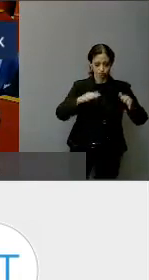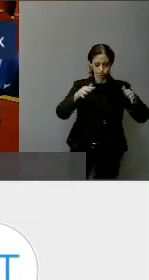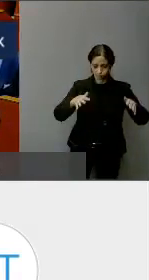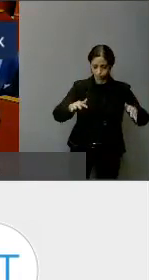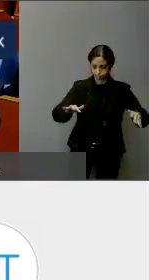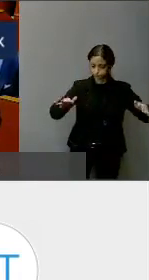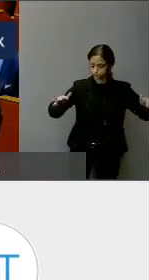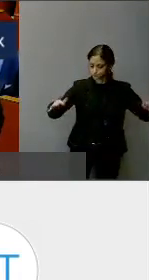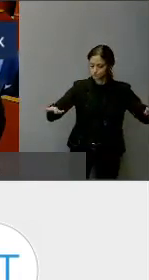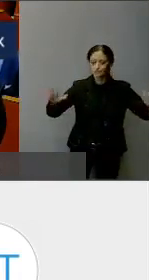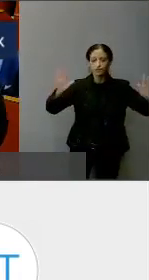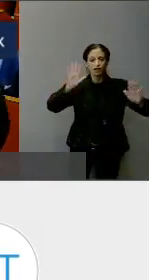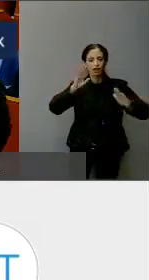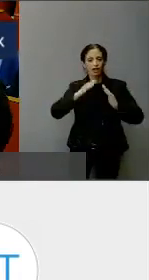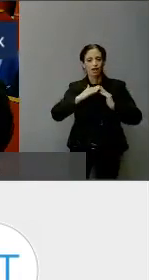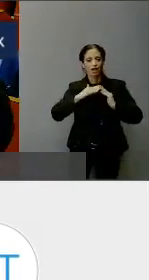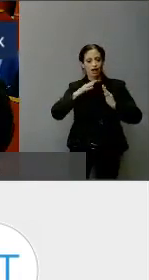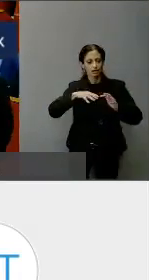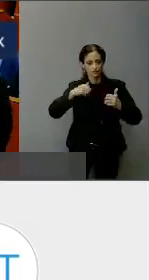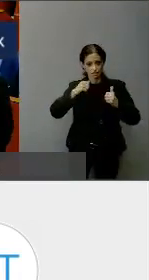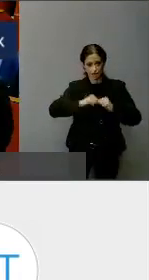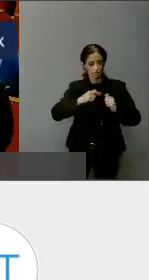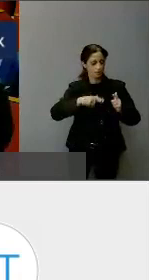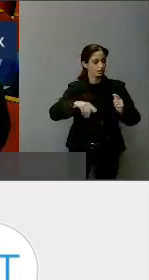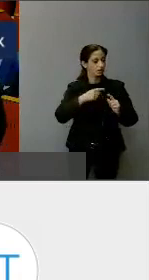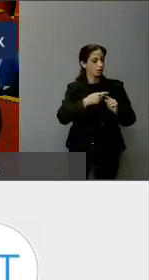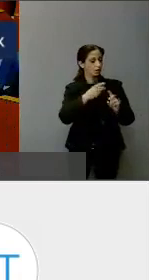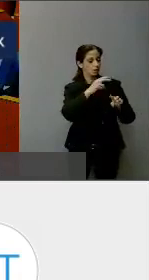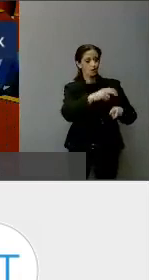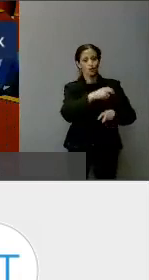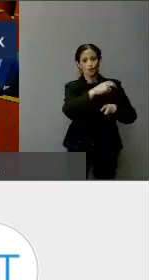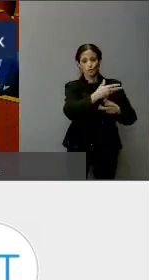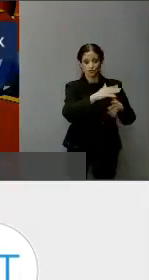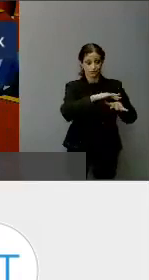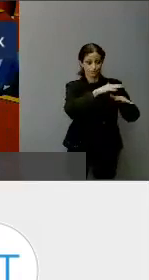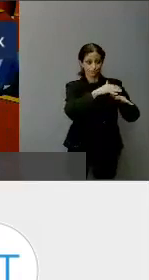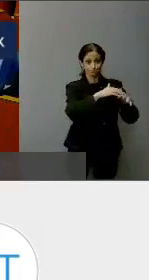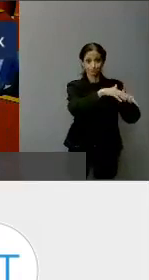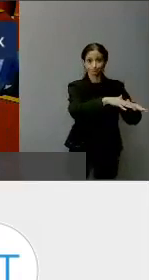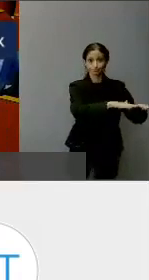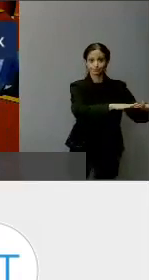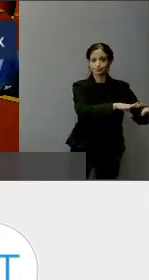solo le parti coltivate allora in questo caso diventa